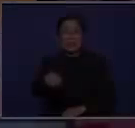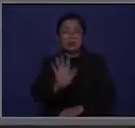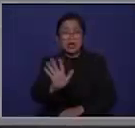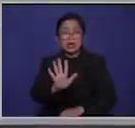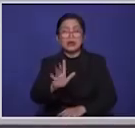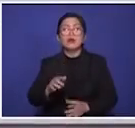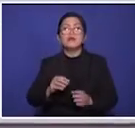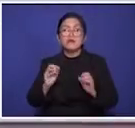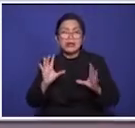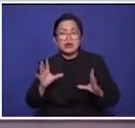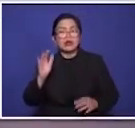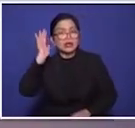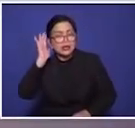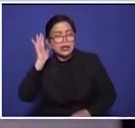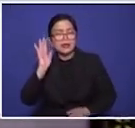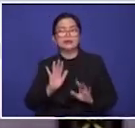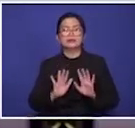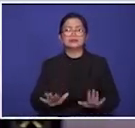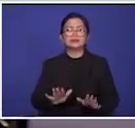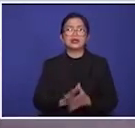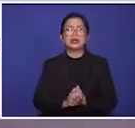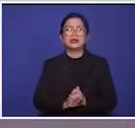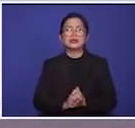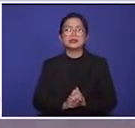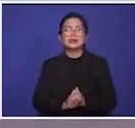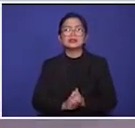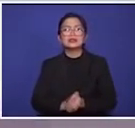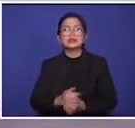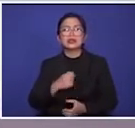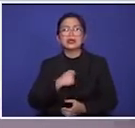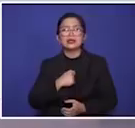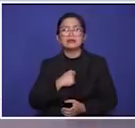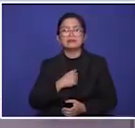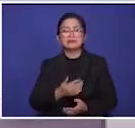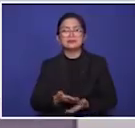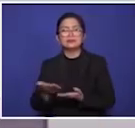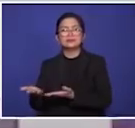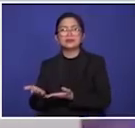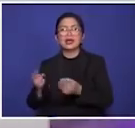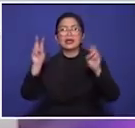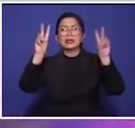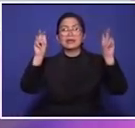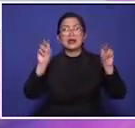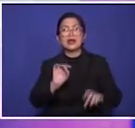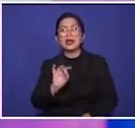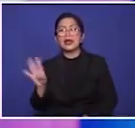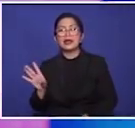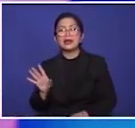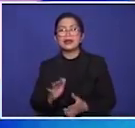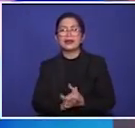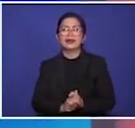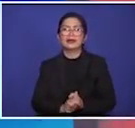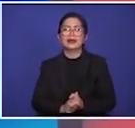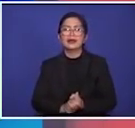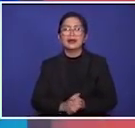Ira terima kasih dan sekarang kita segera menuju ke tema yang lain yaitu hak